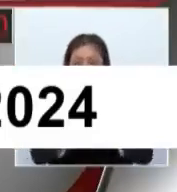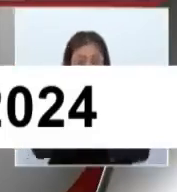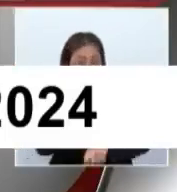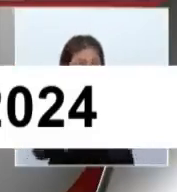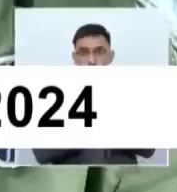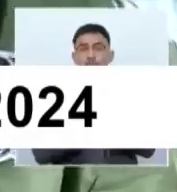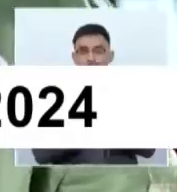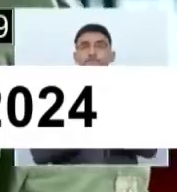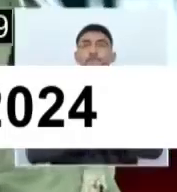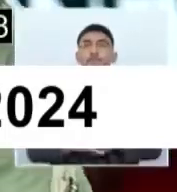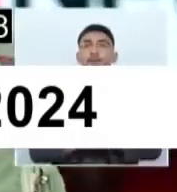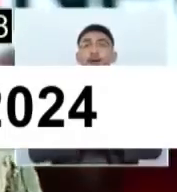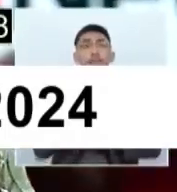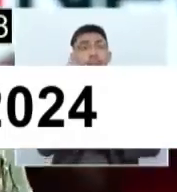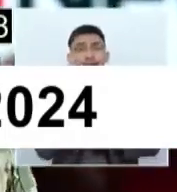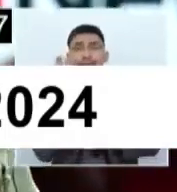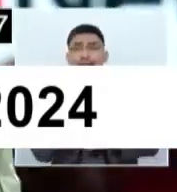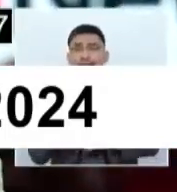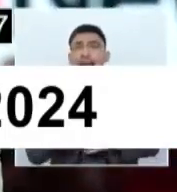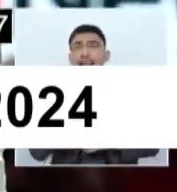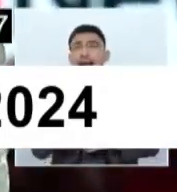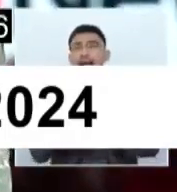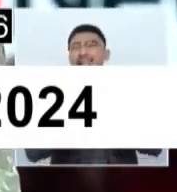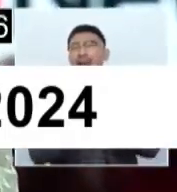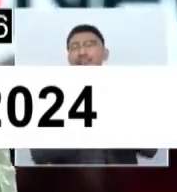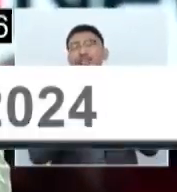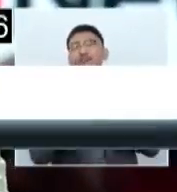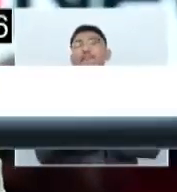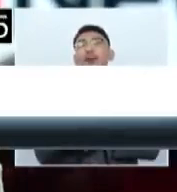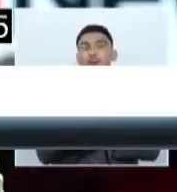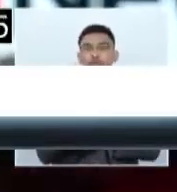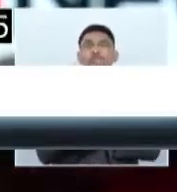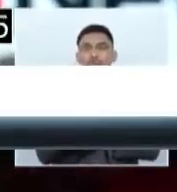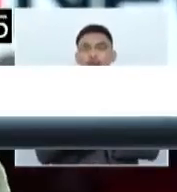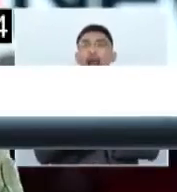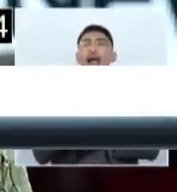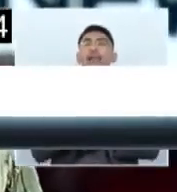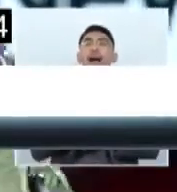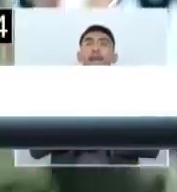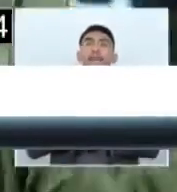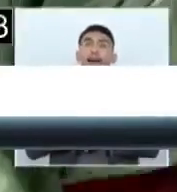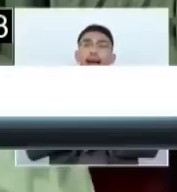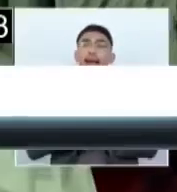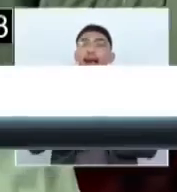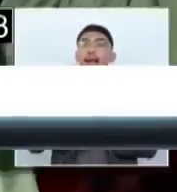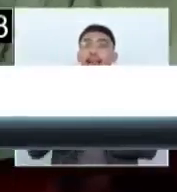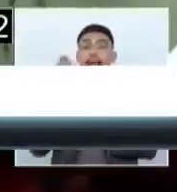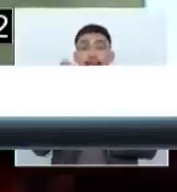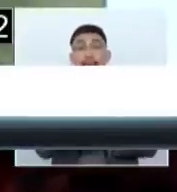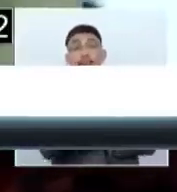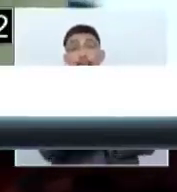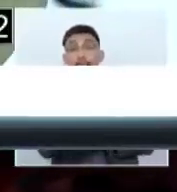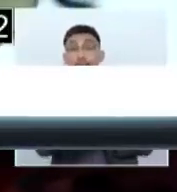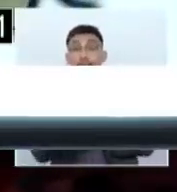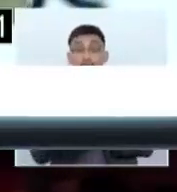dari target. Sama sekali pertanyaan saya, Pak. Saya pengen data yang Bapak katakan salah data pertahanan Anda